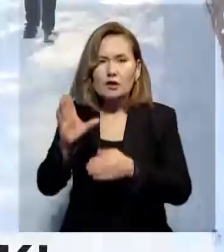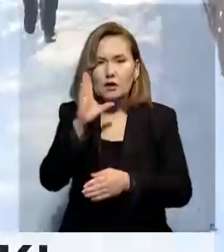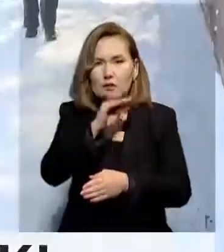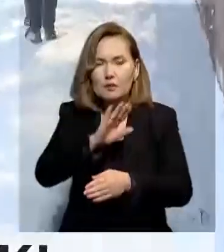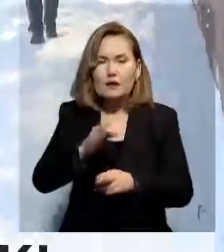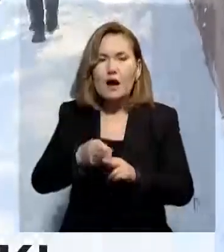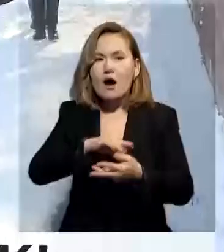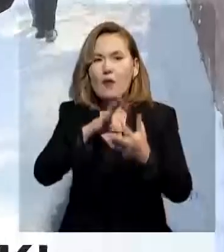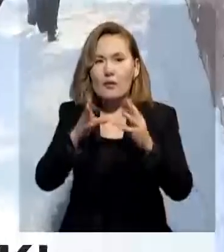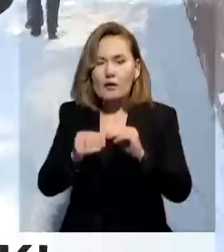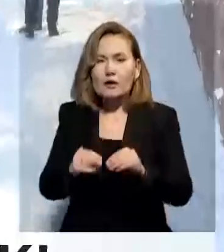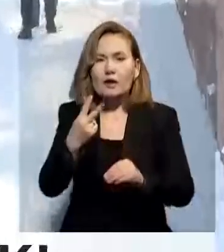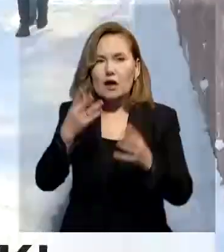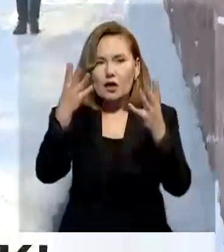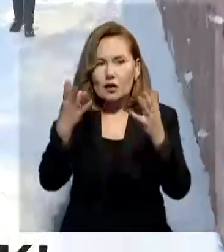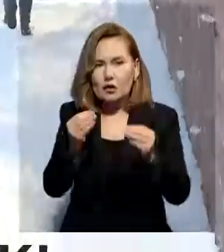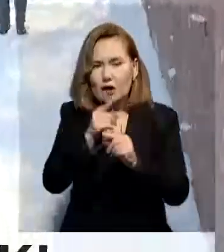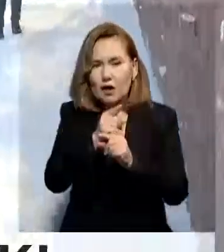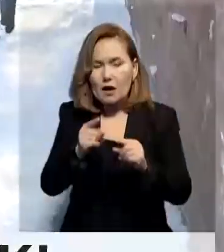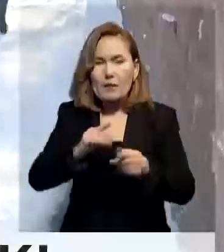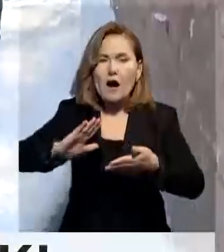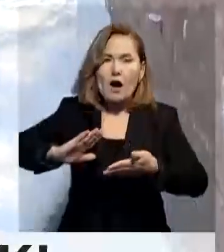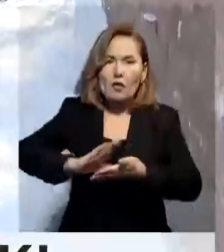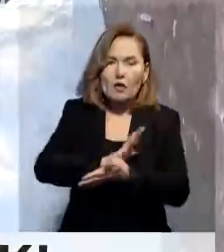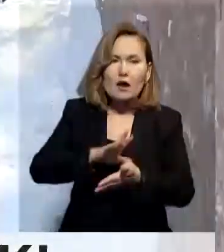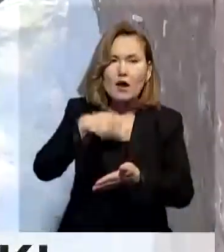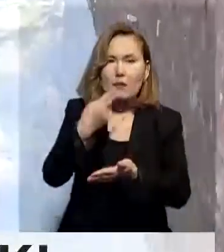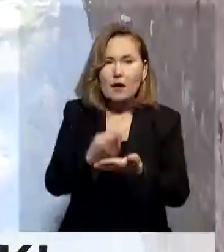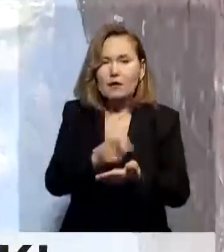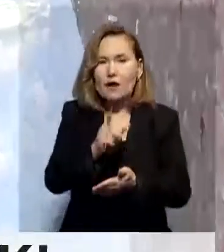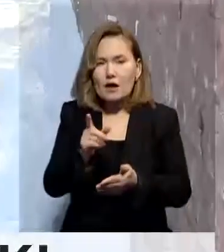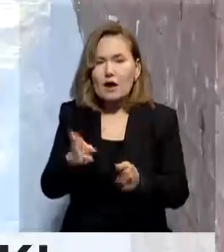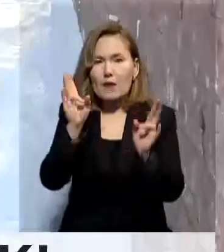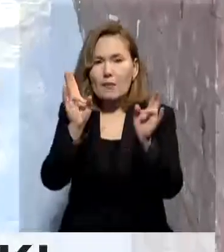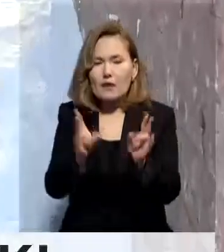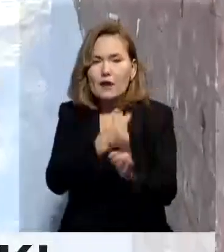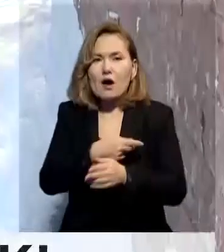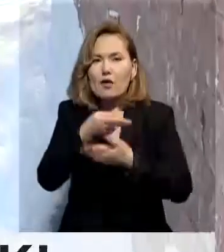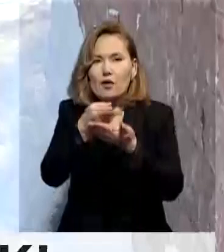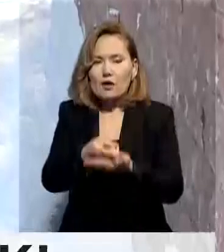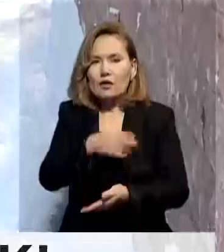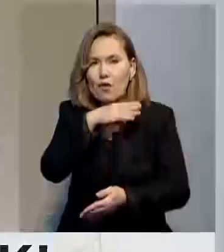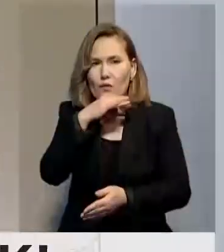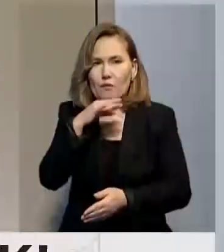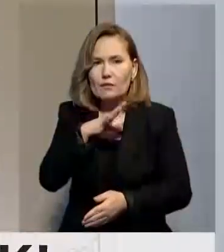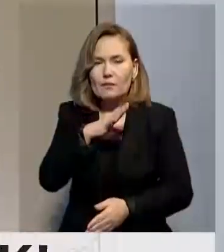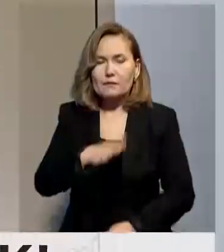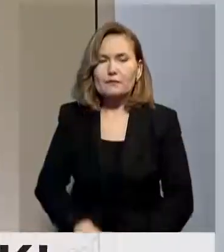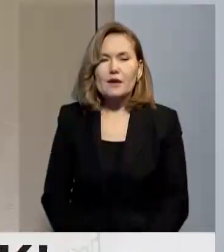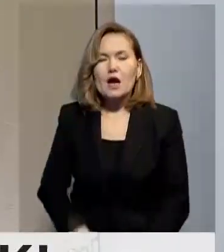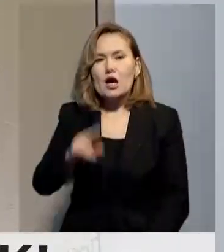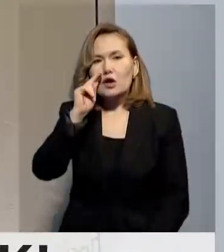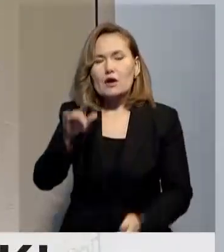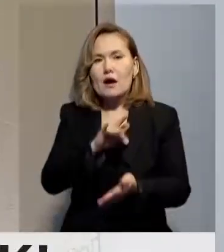жатыр. Салдарынан соңғы 2 күннің ішінде көктайғақта жығылғандар көбейіп, аурухананың жарақат бөлімінен бірақ шықты.